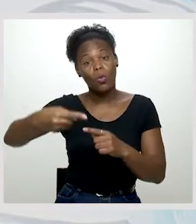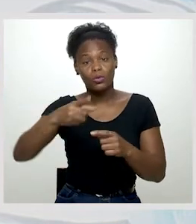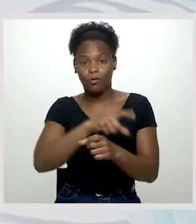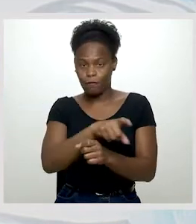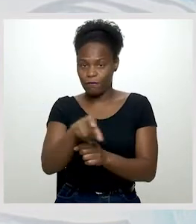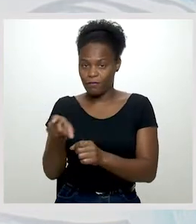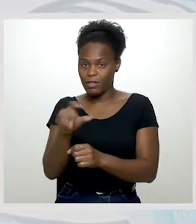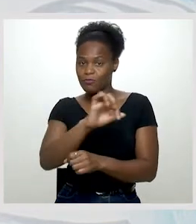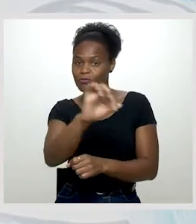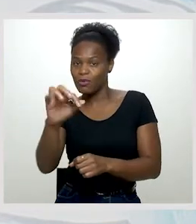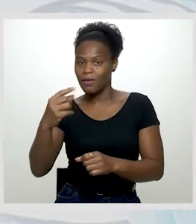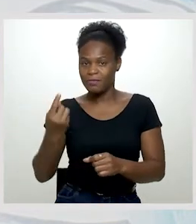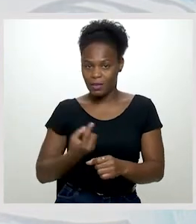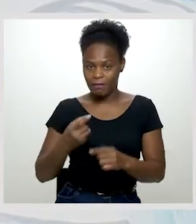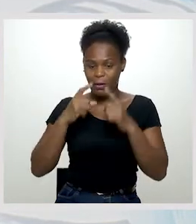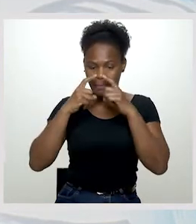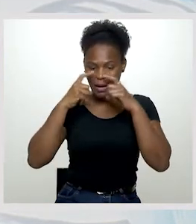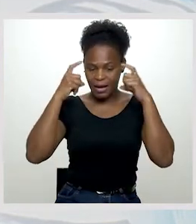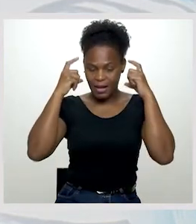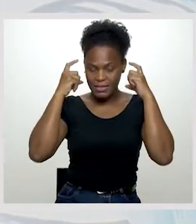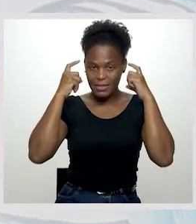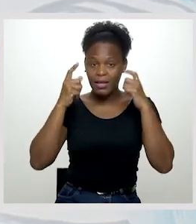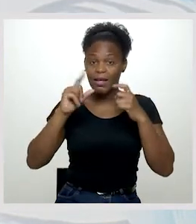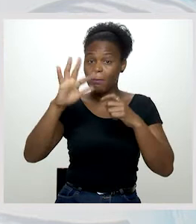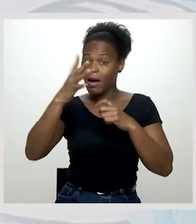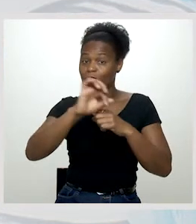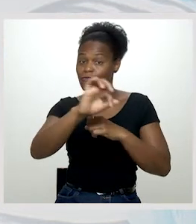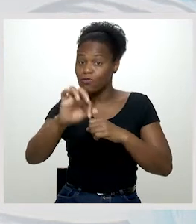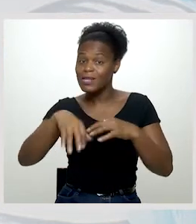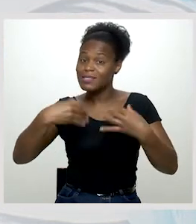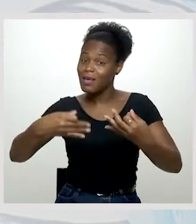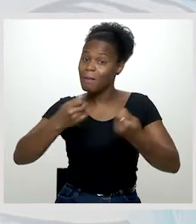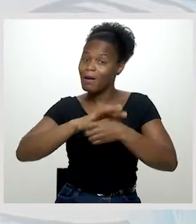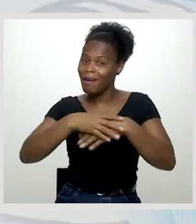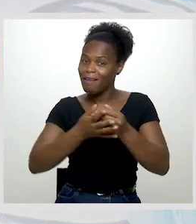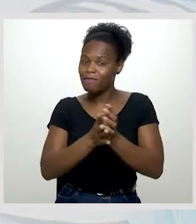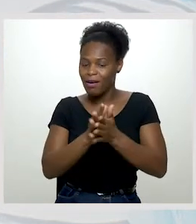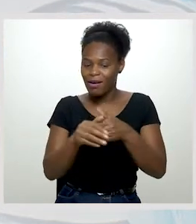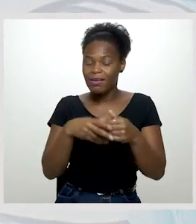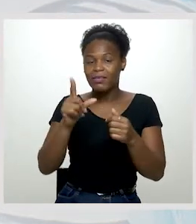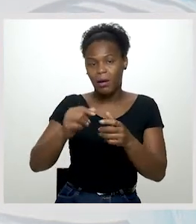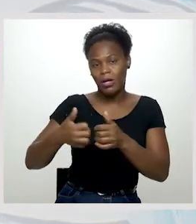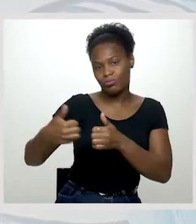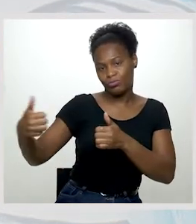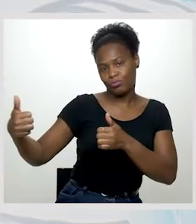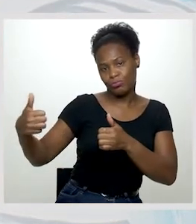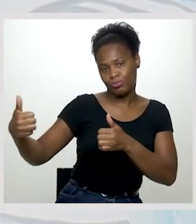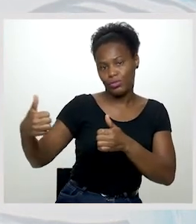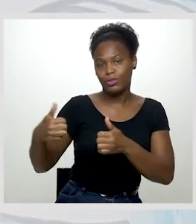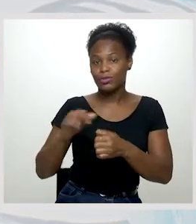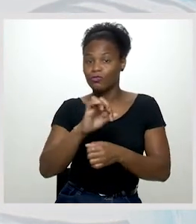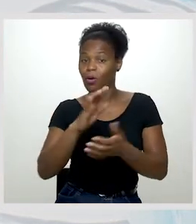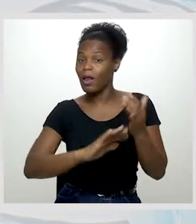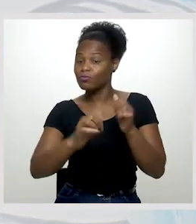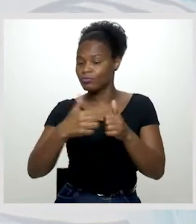Covid-19, vous devez porter le masque, laver les mains fréquemment et garder la distance de